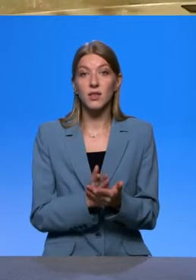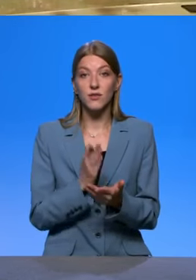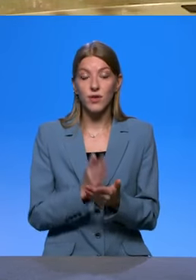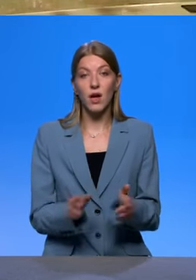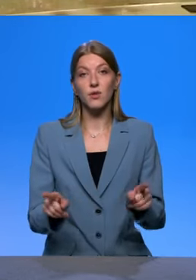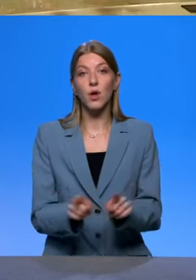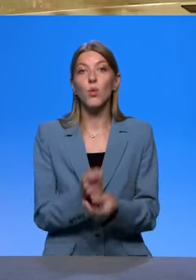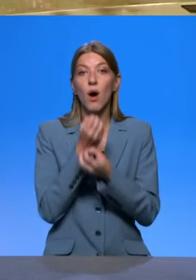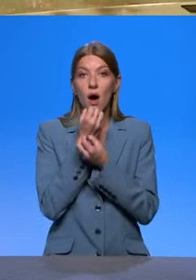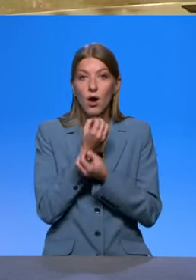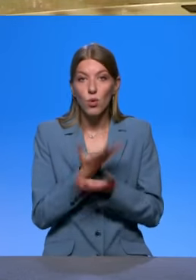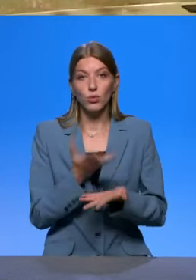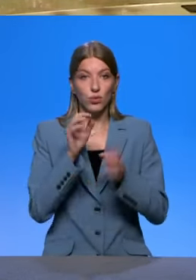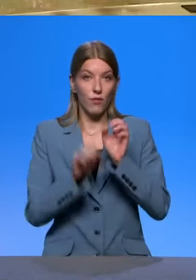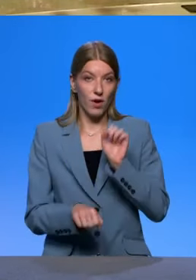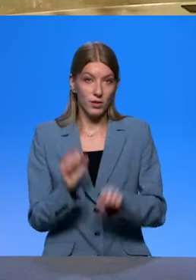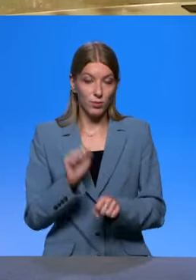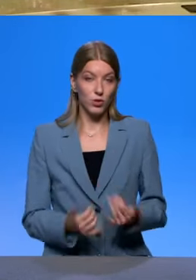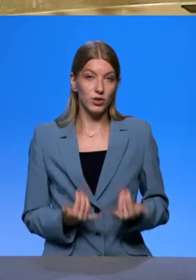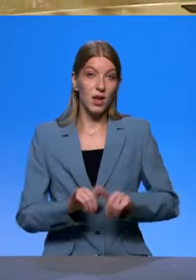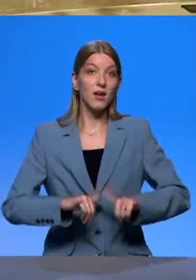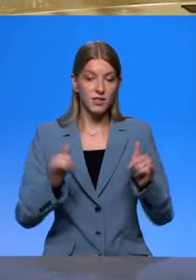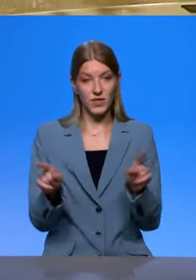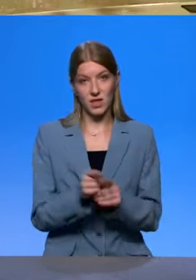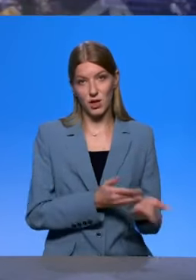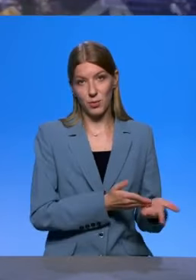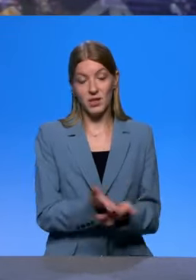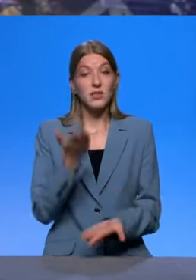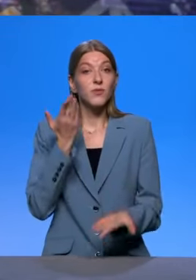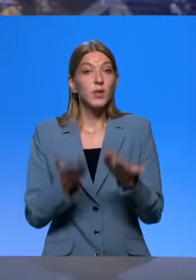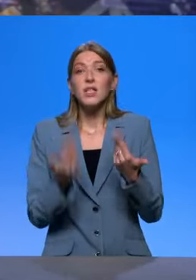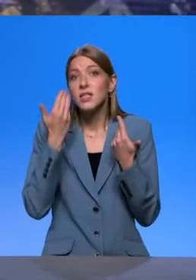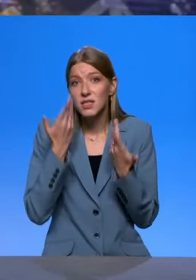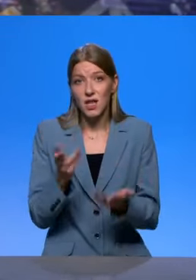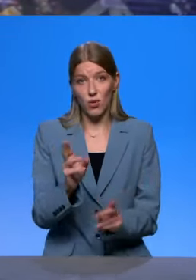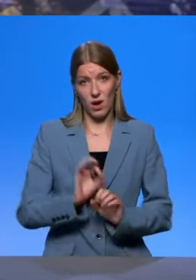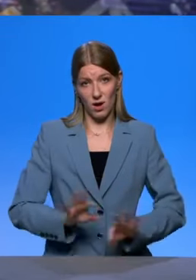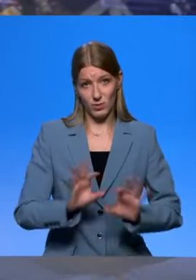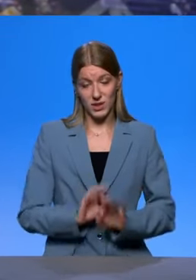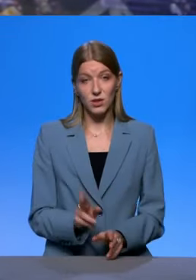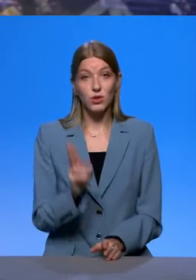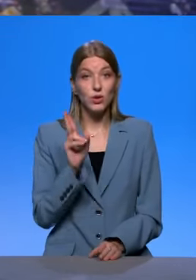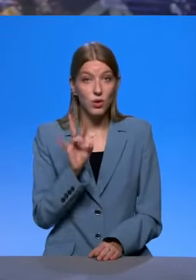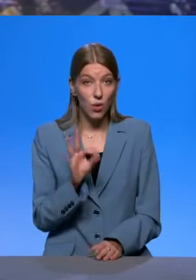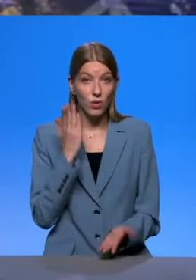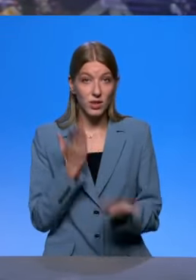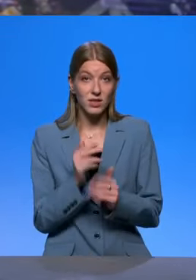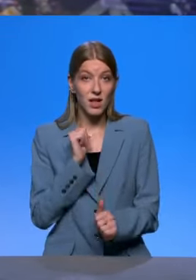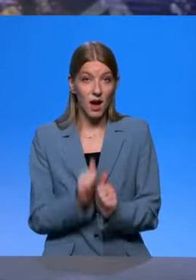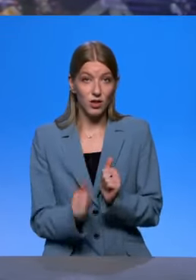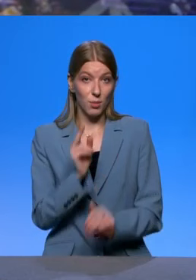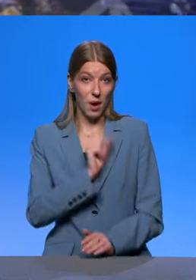благодатную почву для развития подобных механизмов. Если, я не знаю, как насчет разъяснений, но если каждый на своем рабочем месте